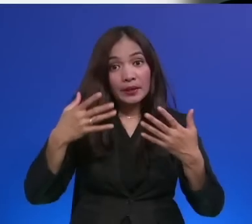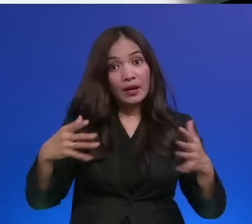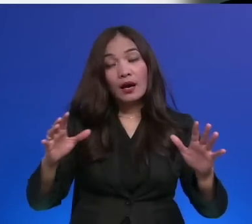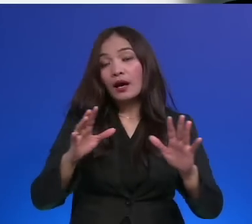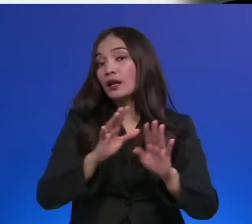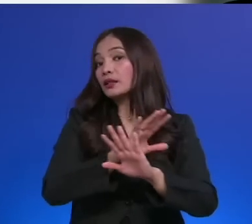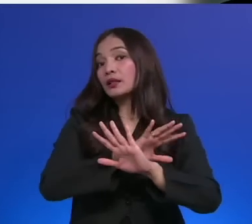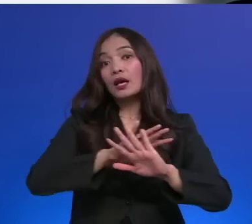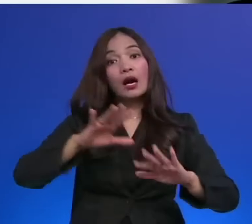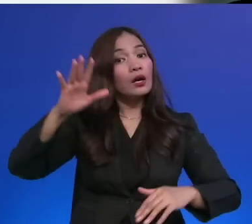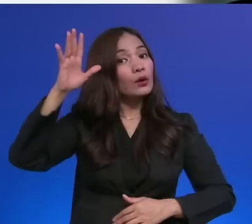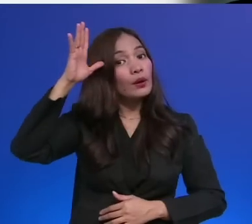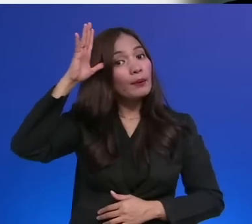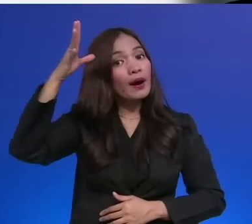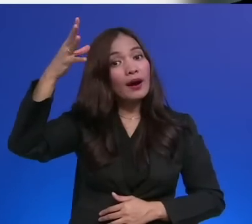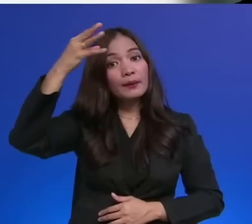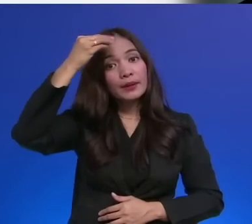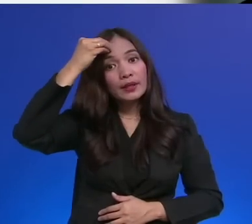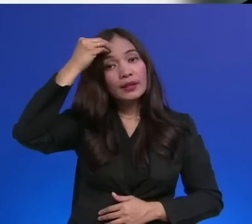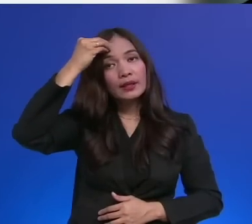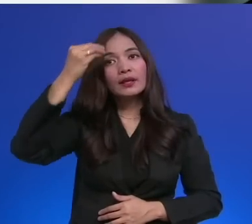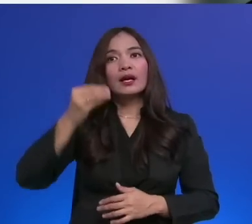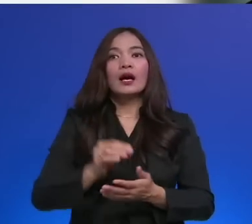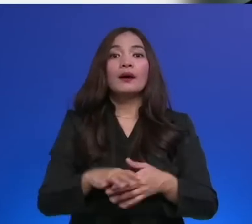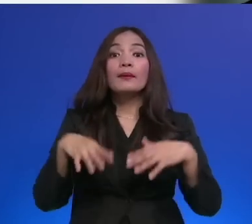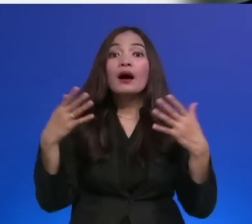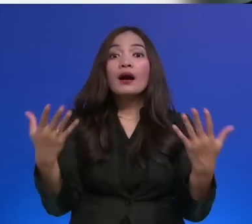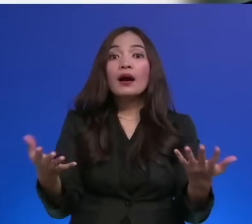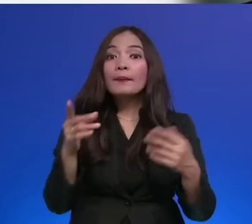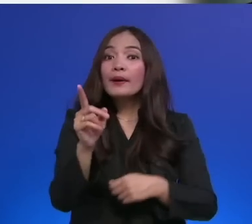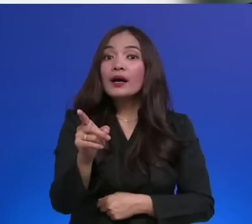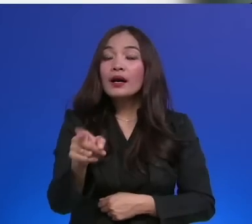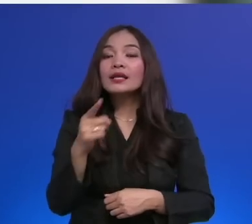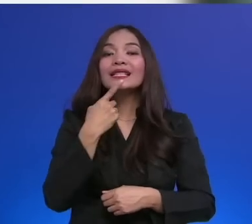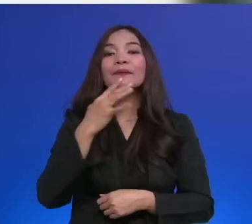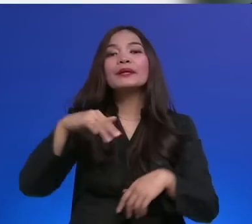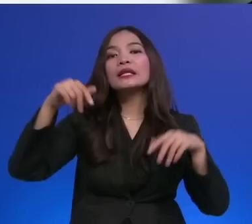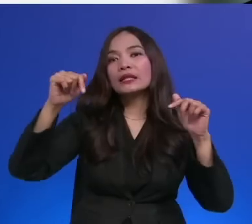Biar tak ku pahami mengapa begini,